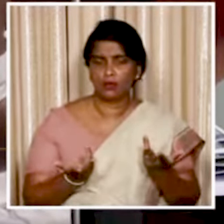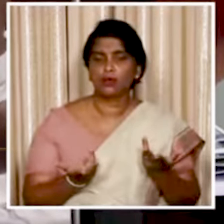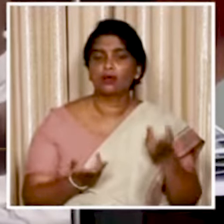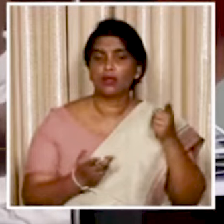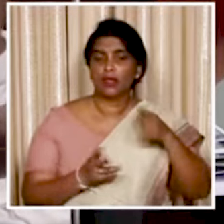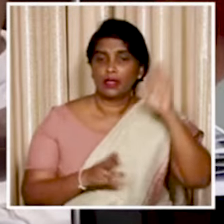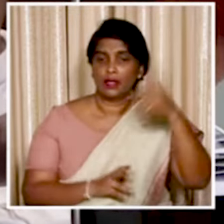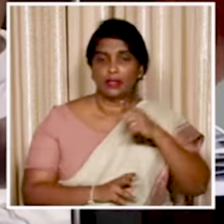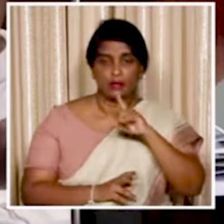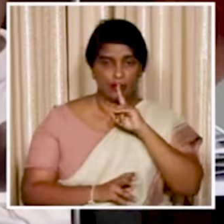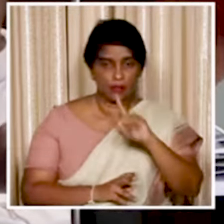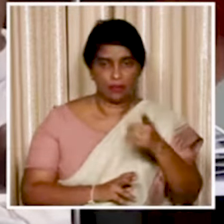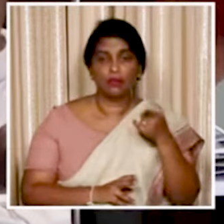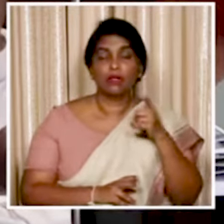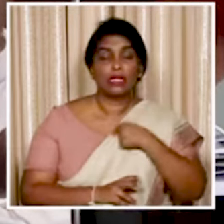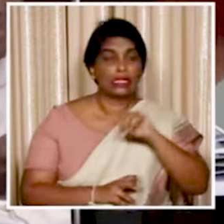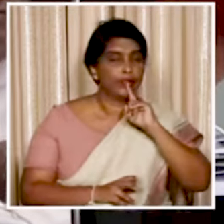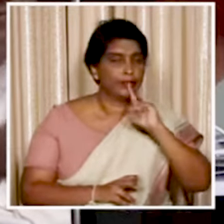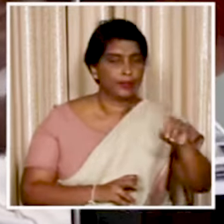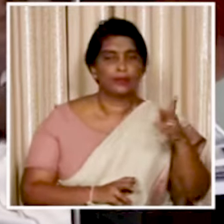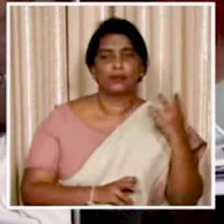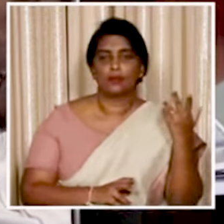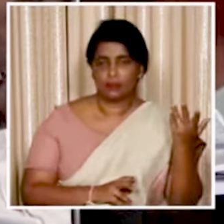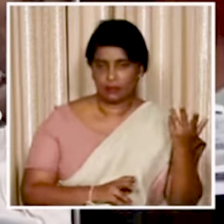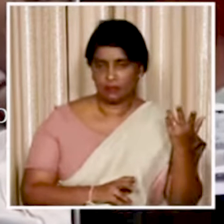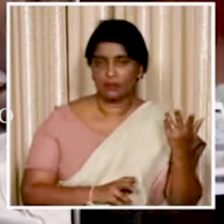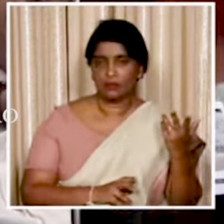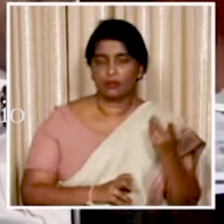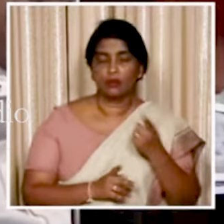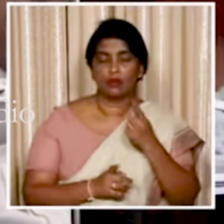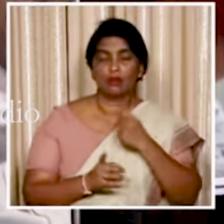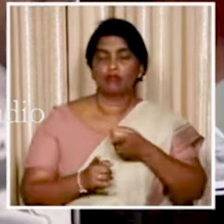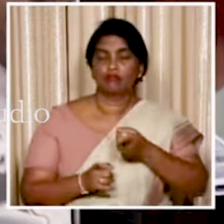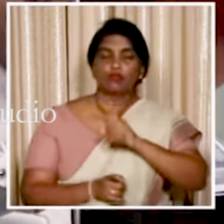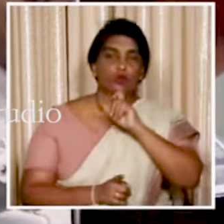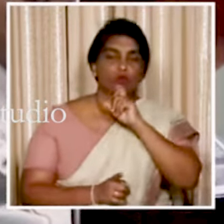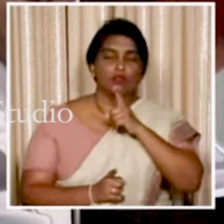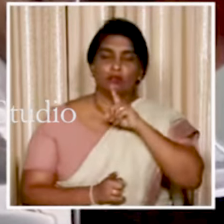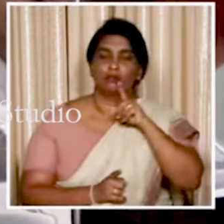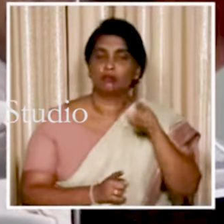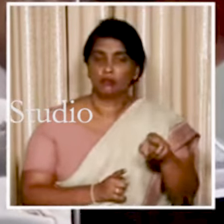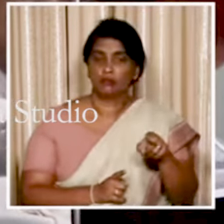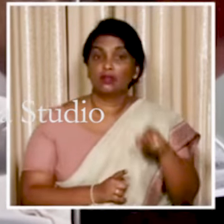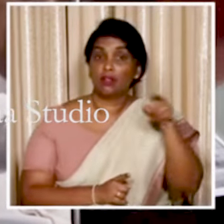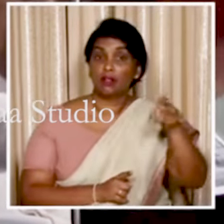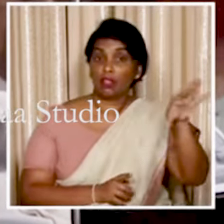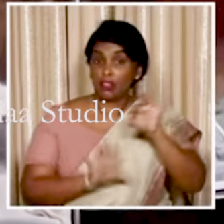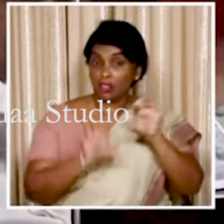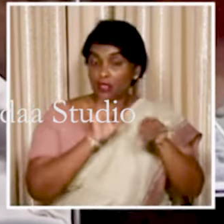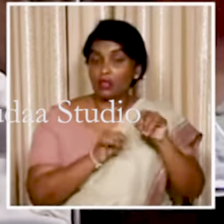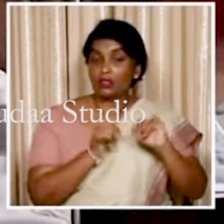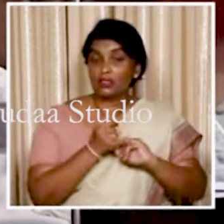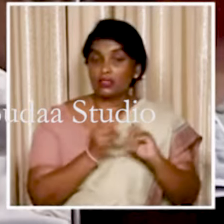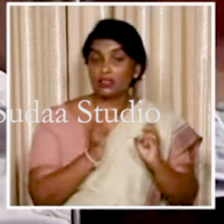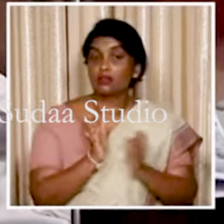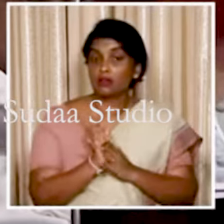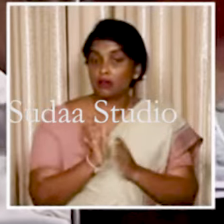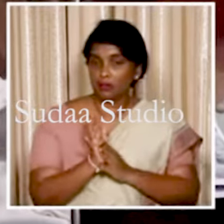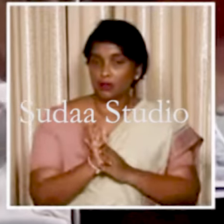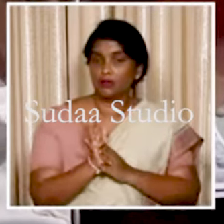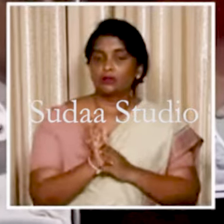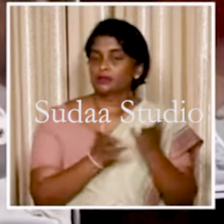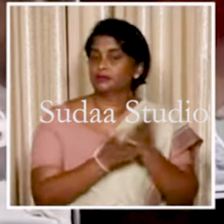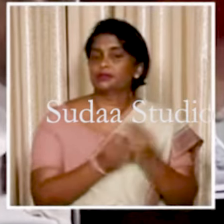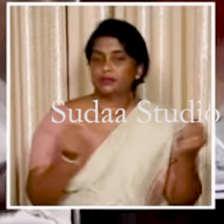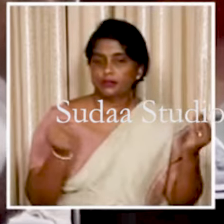මෙතුමාට එන්න කියන්නේ නැතුව මෙතුමාගේ ගහන්න නැතුව ඉන්ටරිම් ඕඩර් එකක් දුන්නා මෙතුමා පත් කරපු ඉන්ටරිම් කමිටි එක